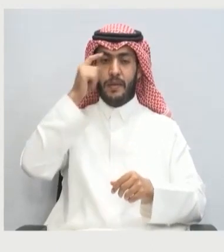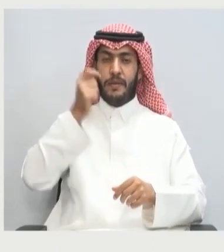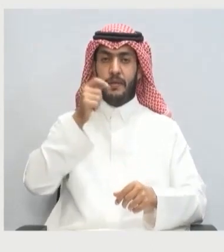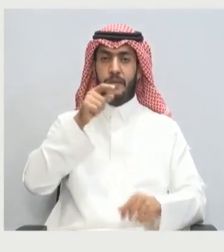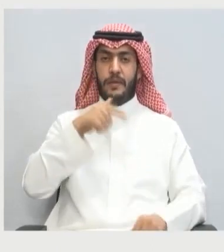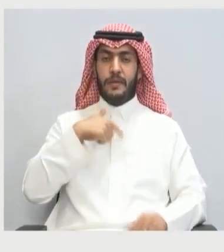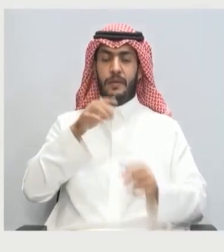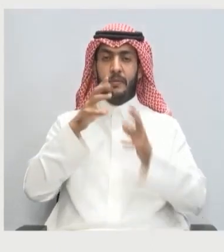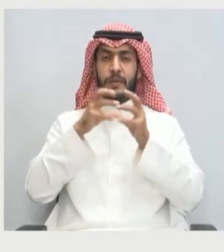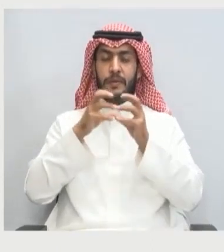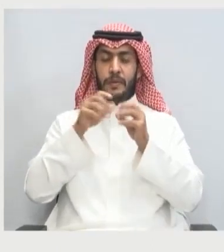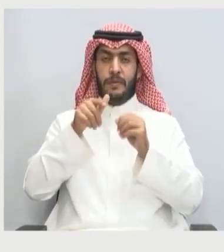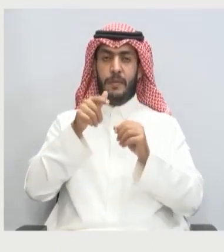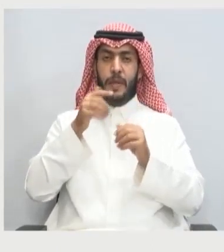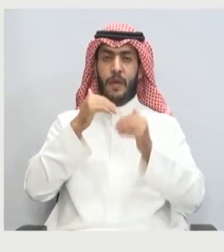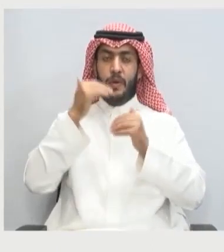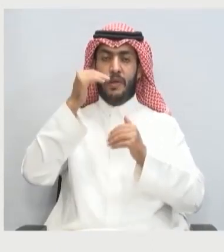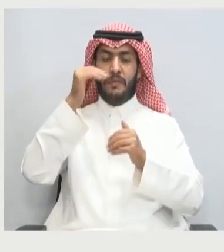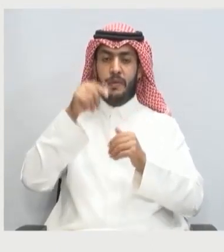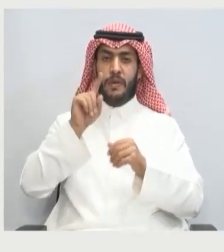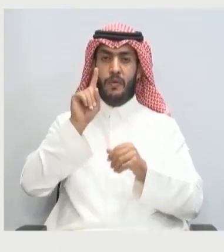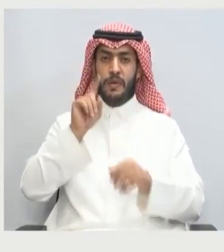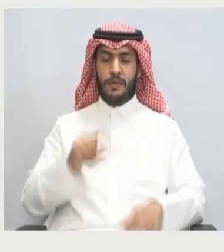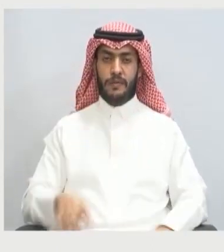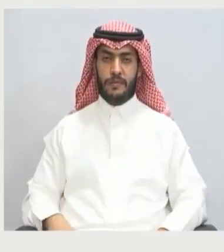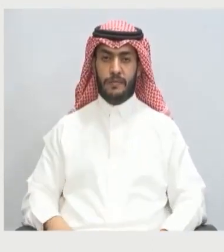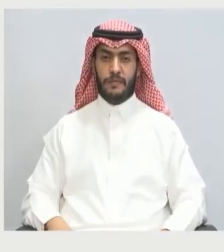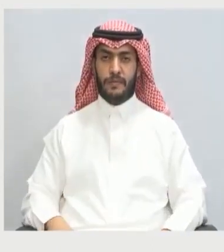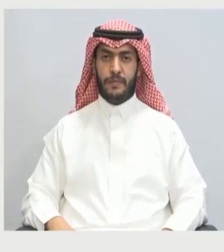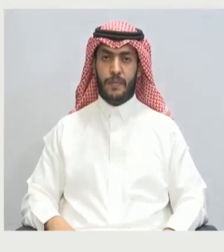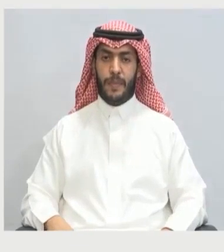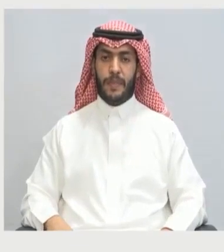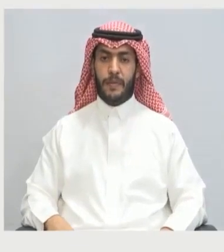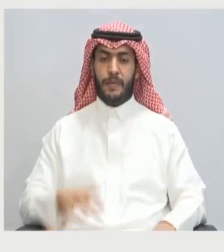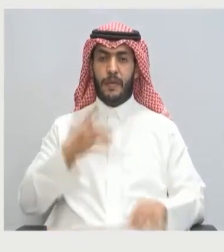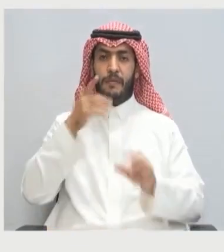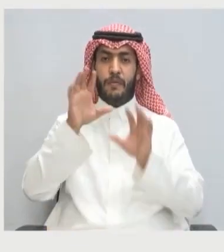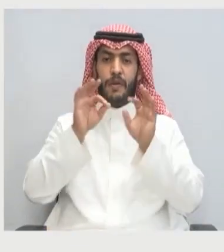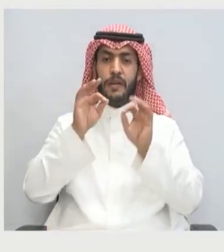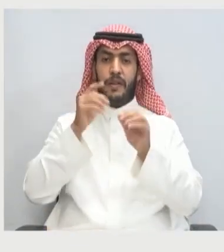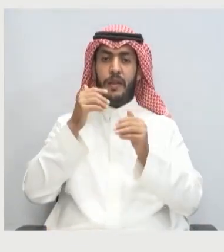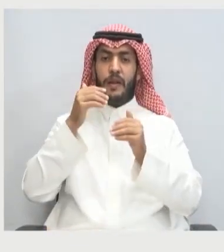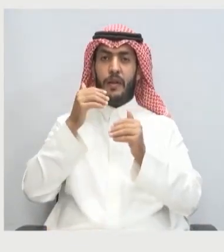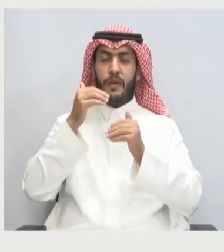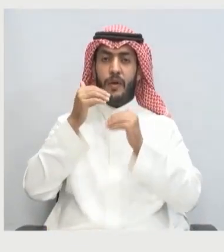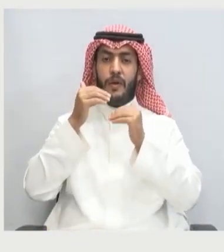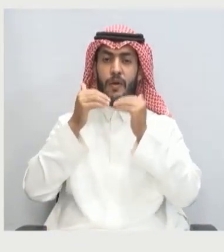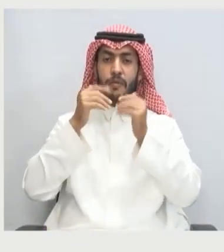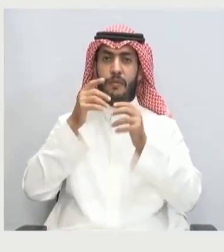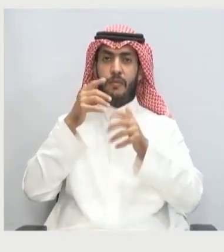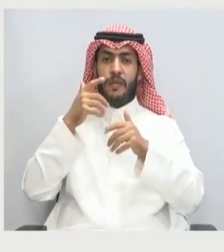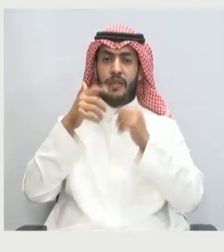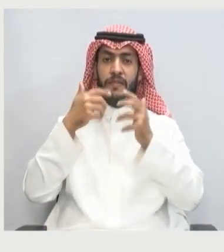فهذا دليل على انه من الرتبه الاولى كيف نحدد رتبه التفاعل هل عن طريق